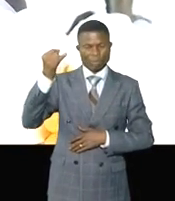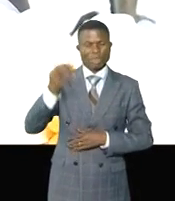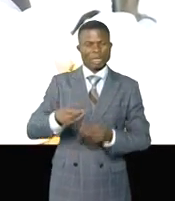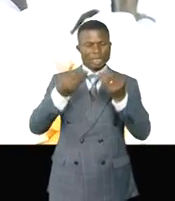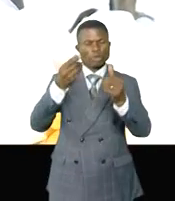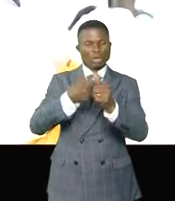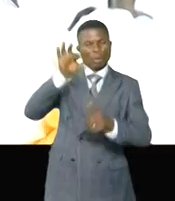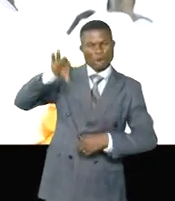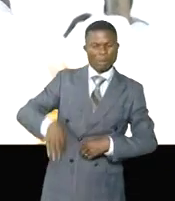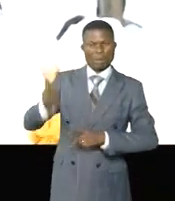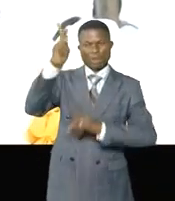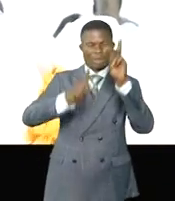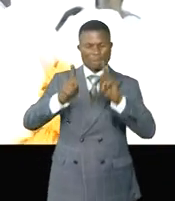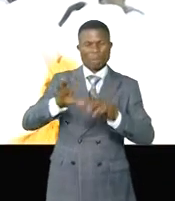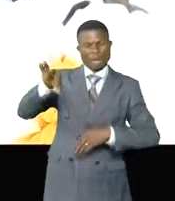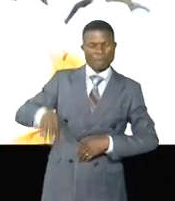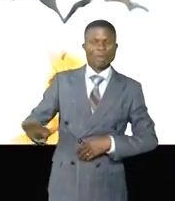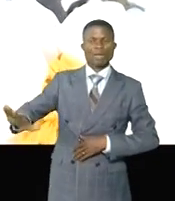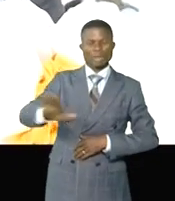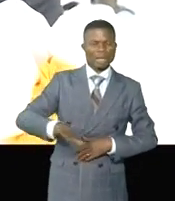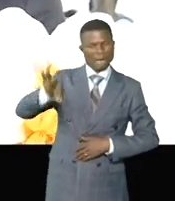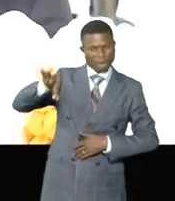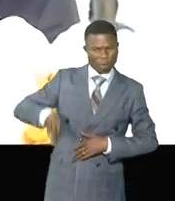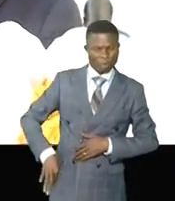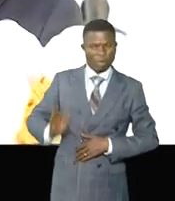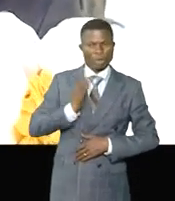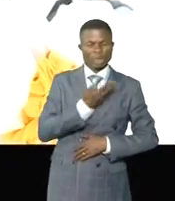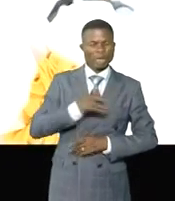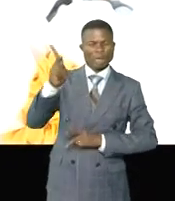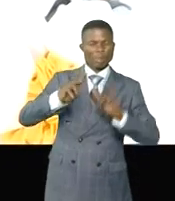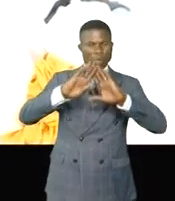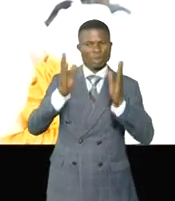peuple, l'intérêt de la nation, l'intérêt de notre population.